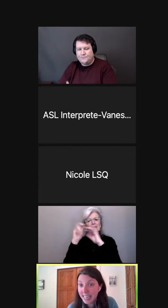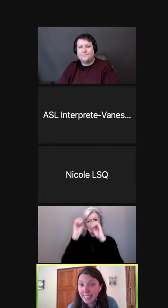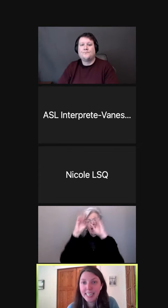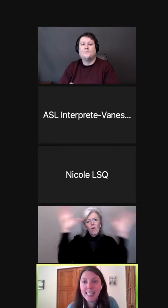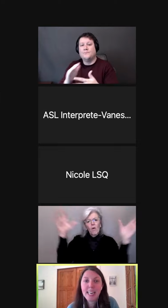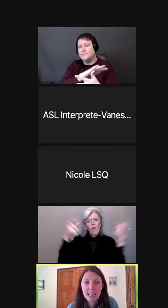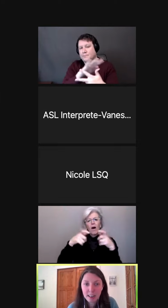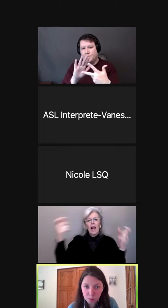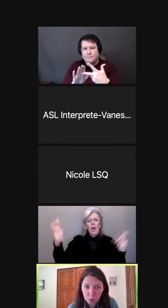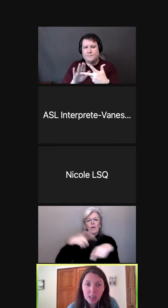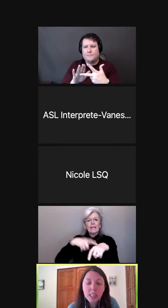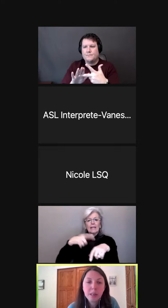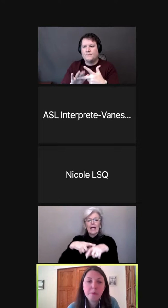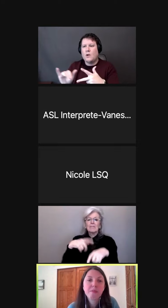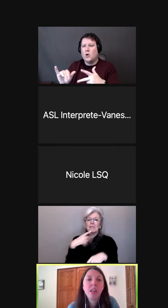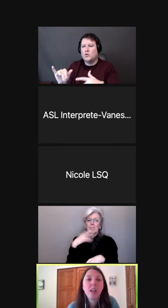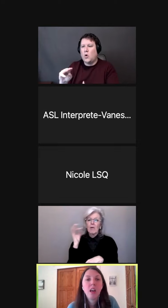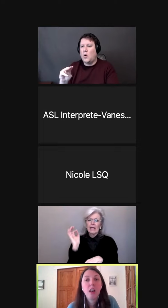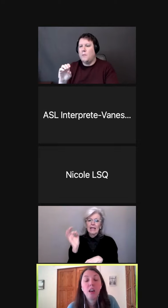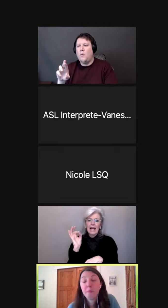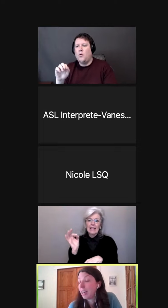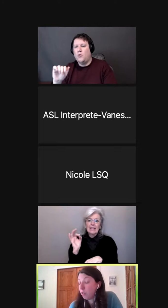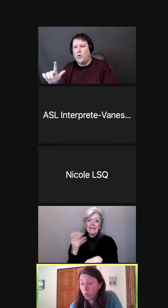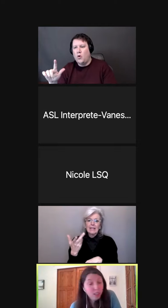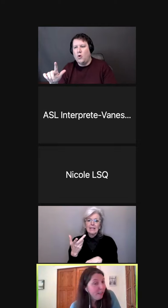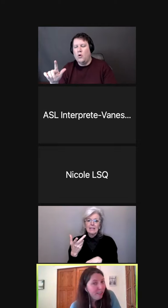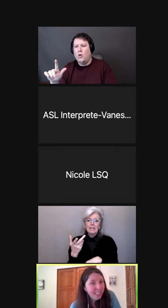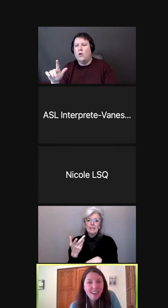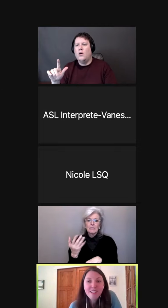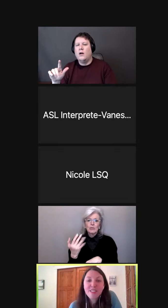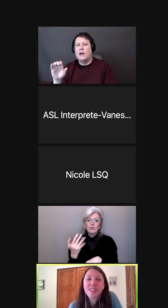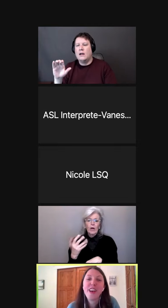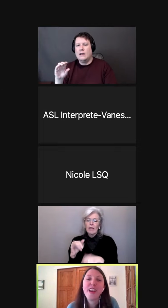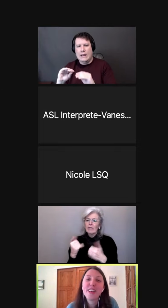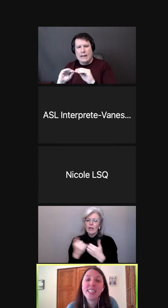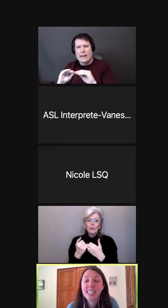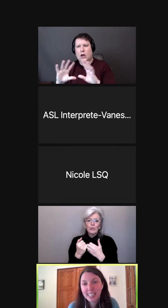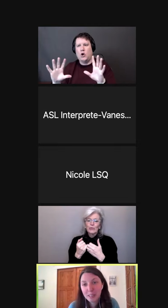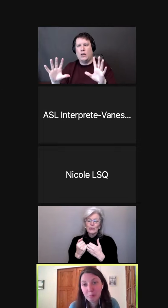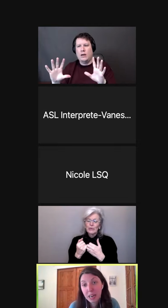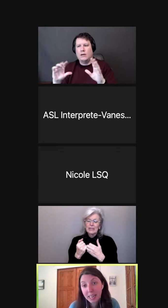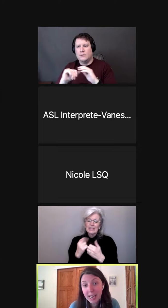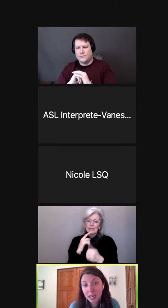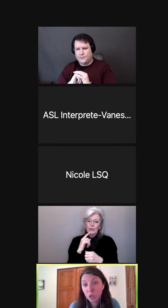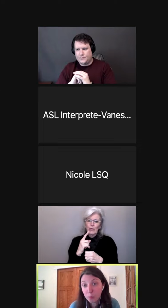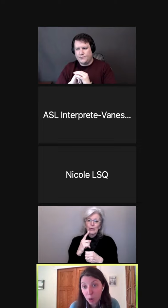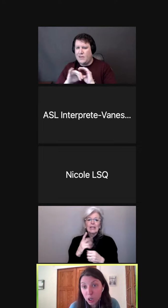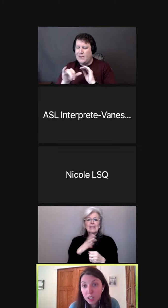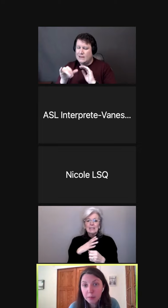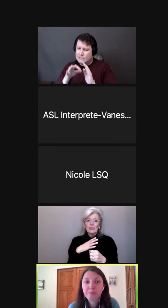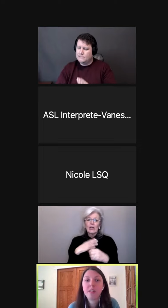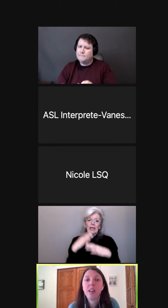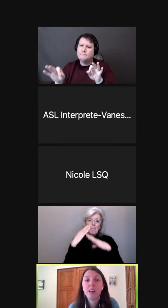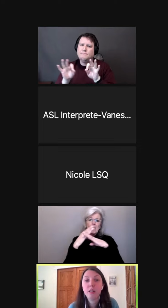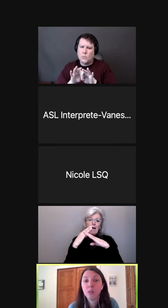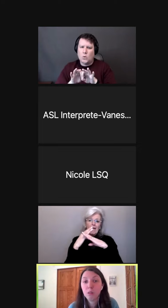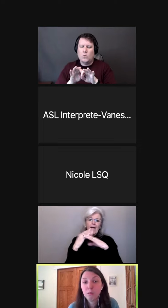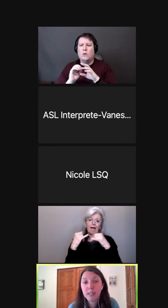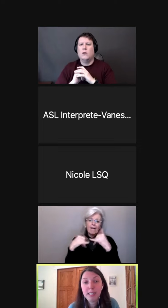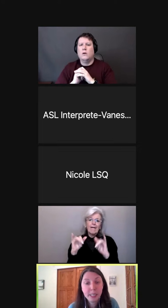bonne qualité à avoir, car de toute évidence, certaines barrières d'honneur,